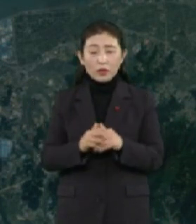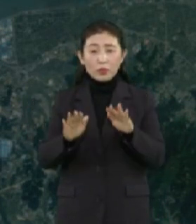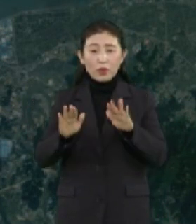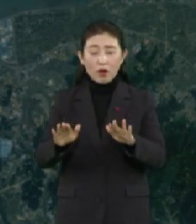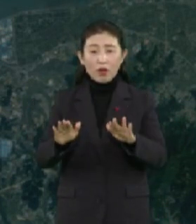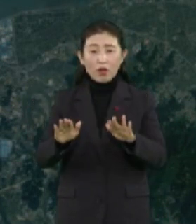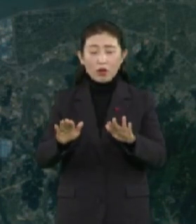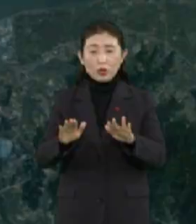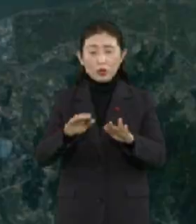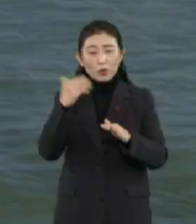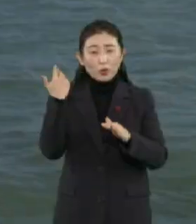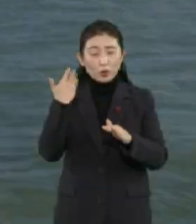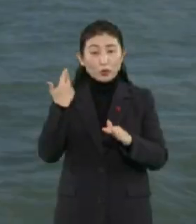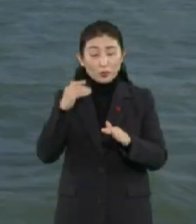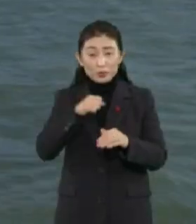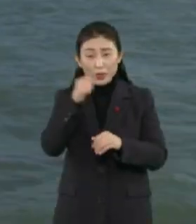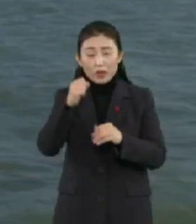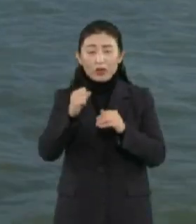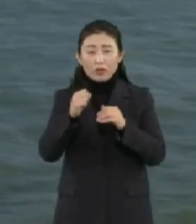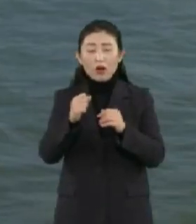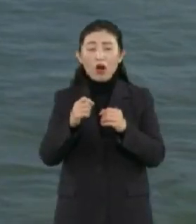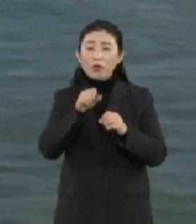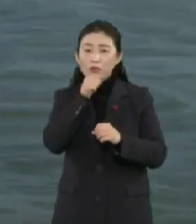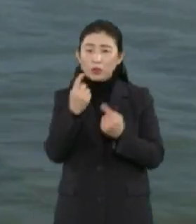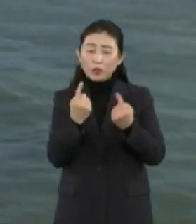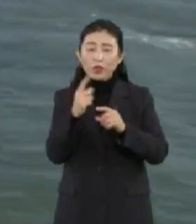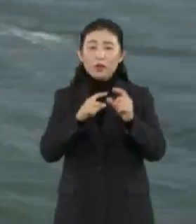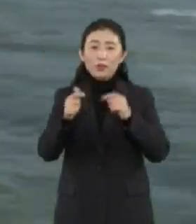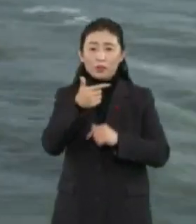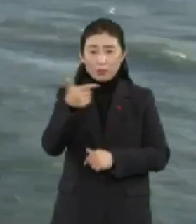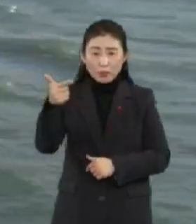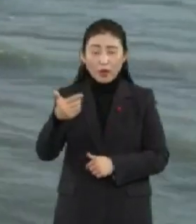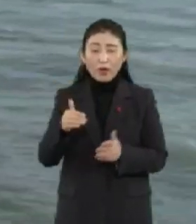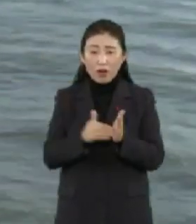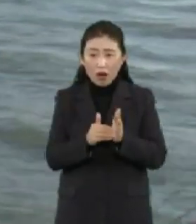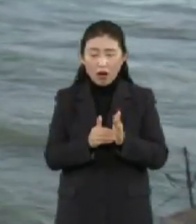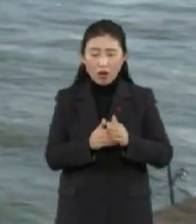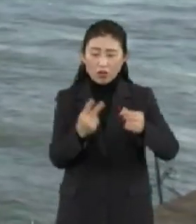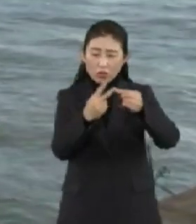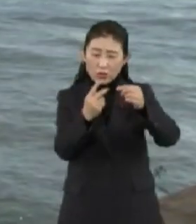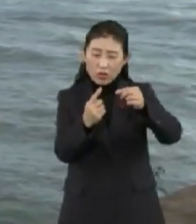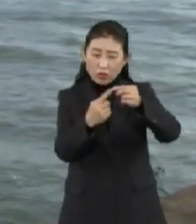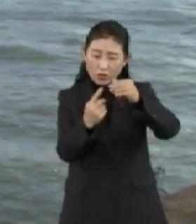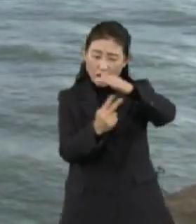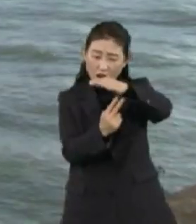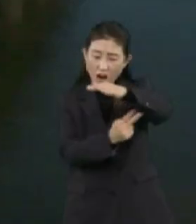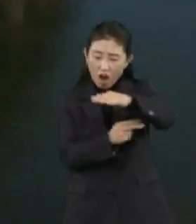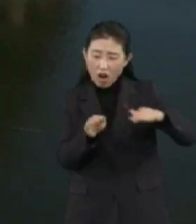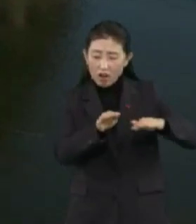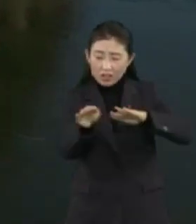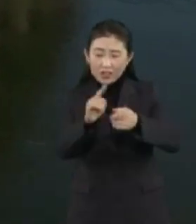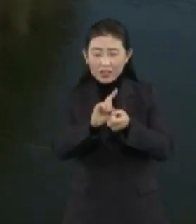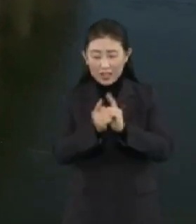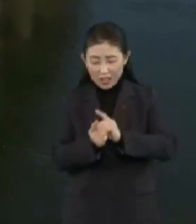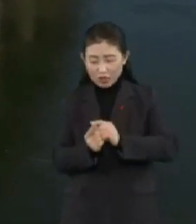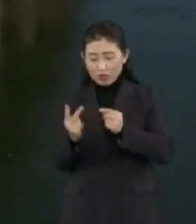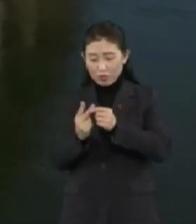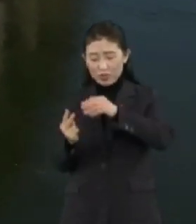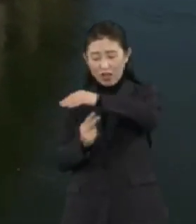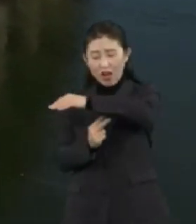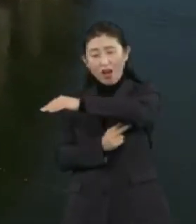국도건설사업 평균치보다 높았습니다. 무엇보다 기존 서해대교에 대한 의존도를 줄이는 대체도로 효과가